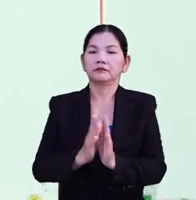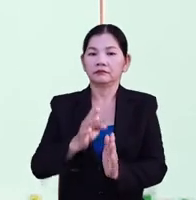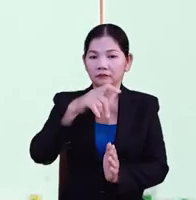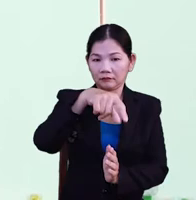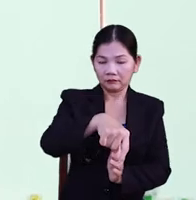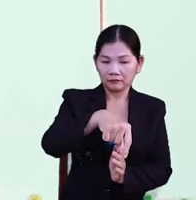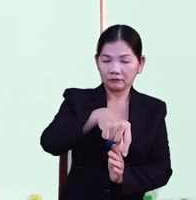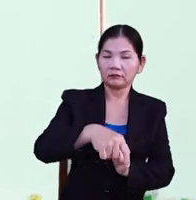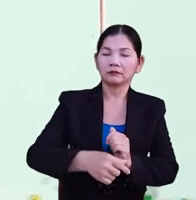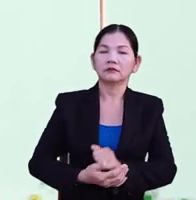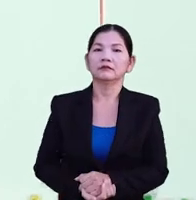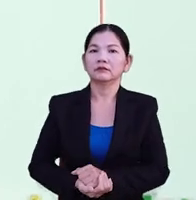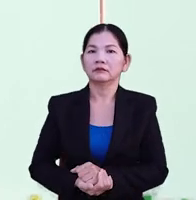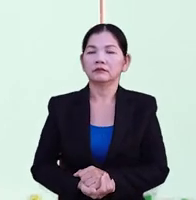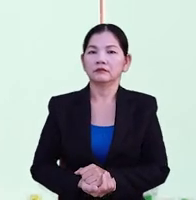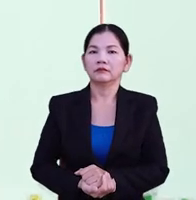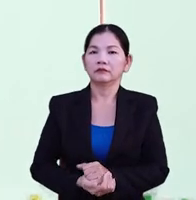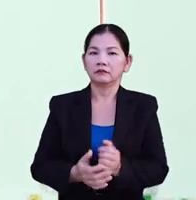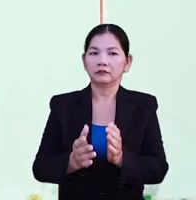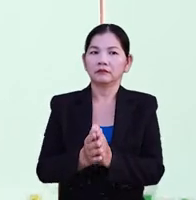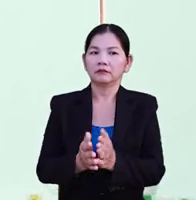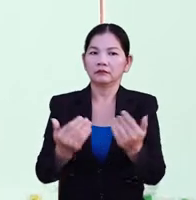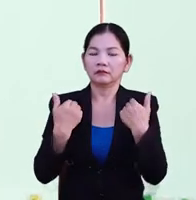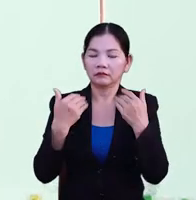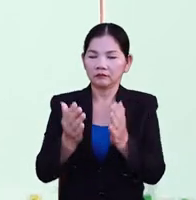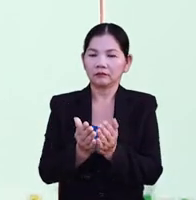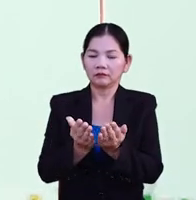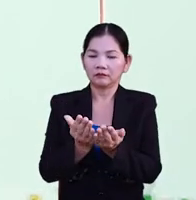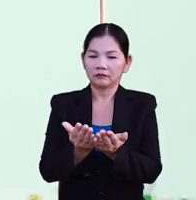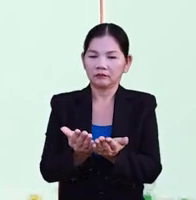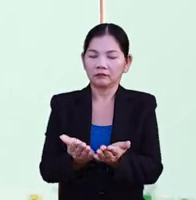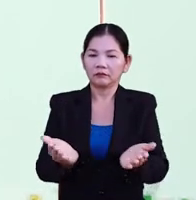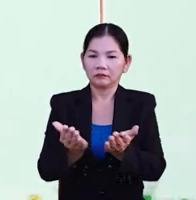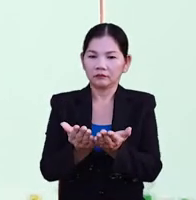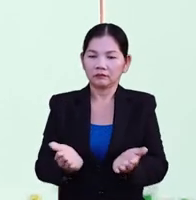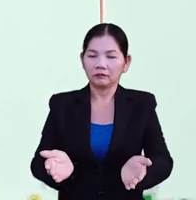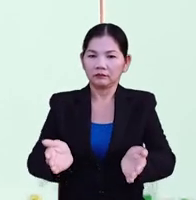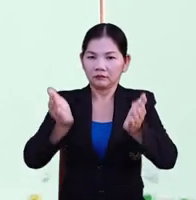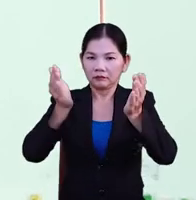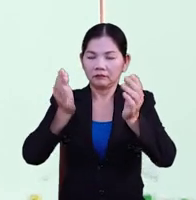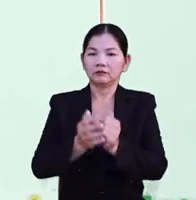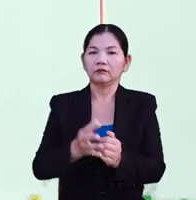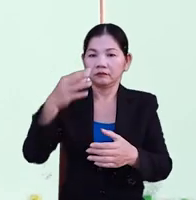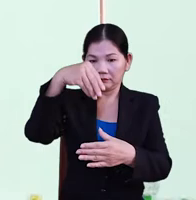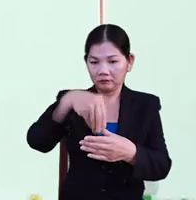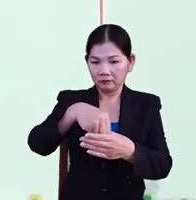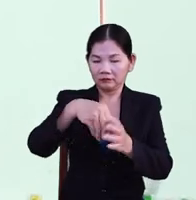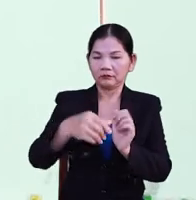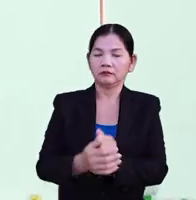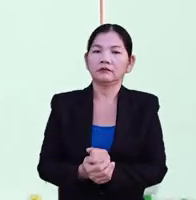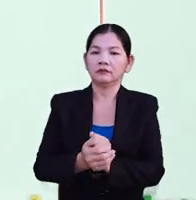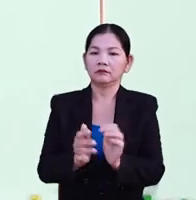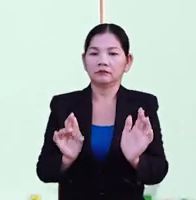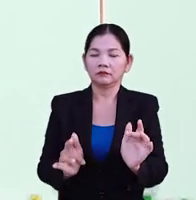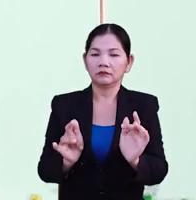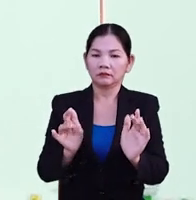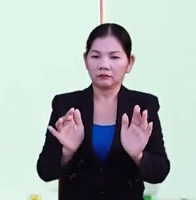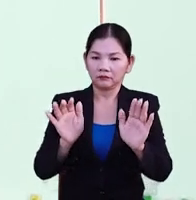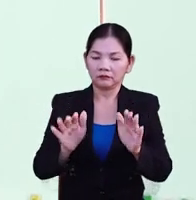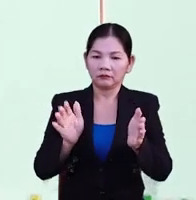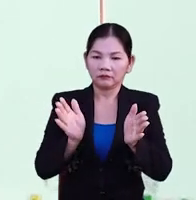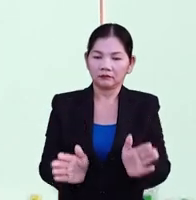វិញចាប៊ីដុងនេះគឺនៅក្នុងចានៅក្នុងអីក្នុងឡាំងអញ្ចឹង